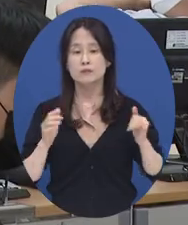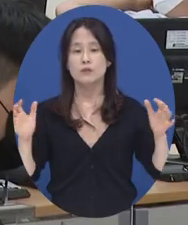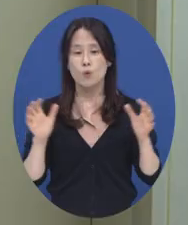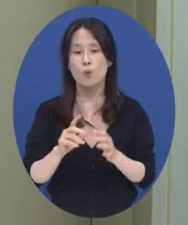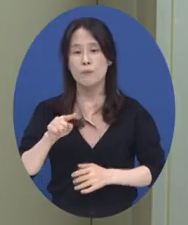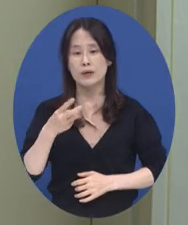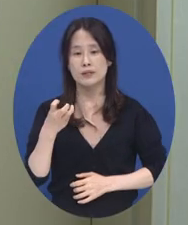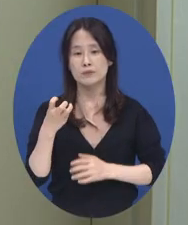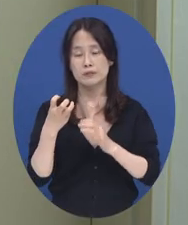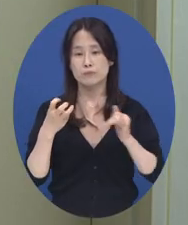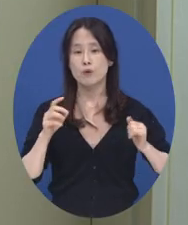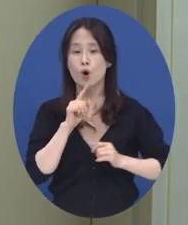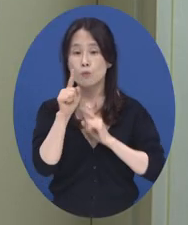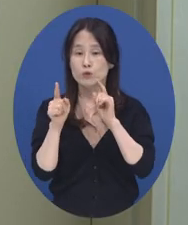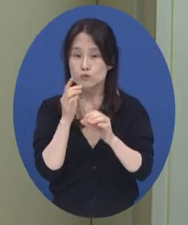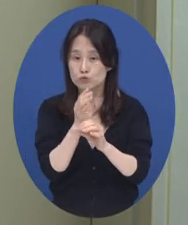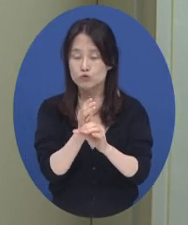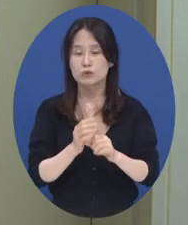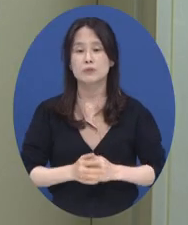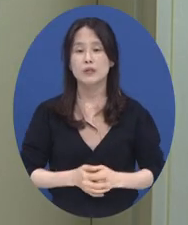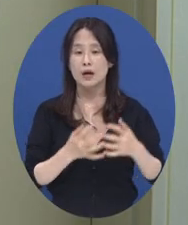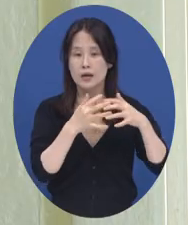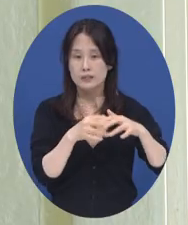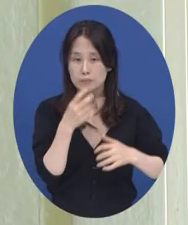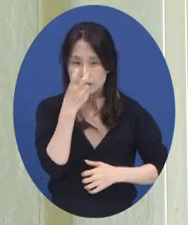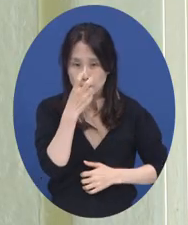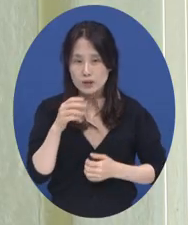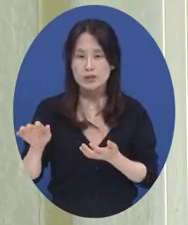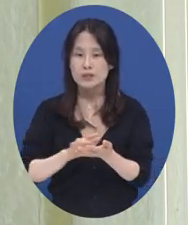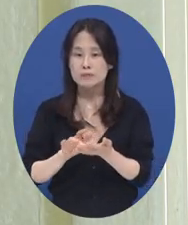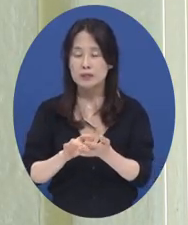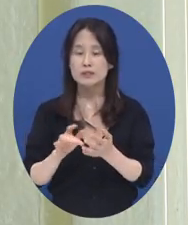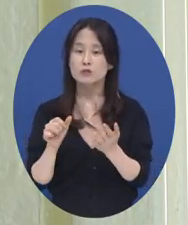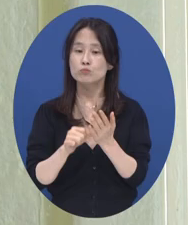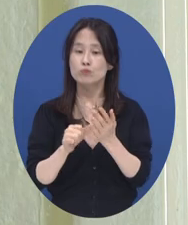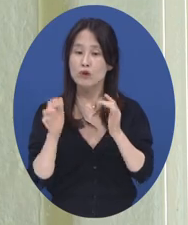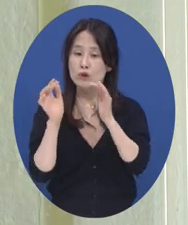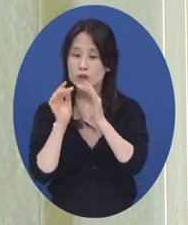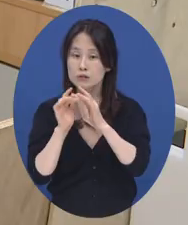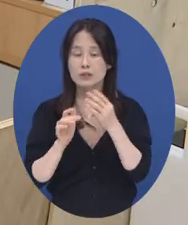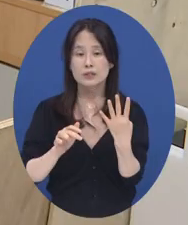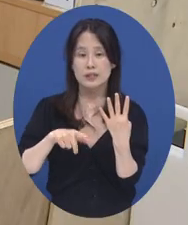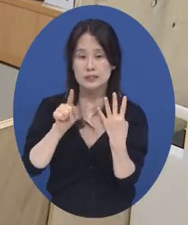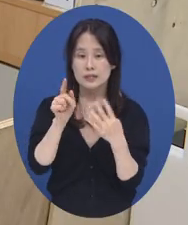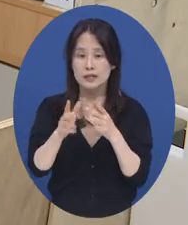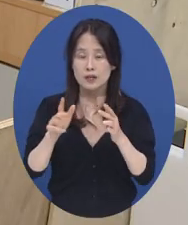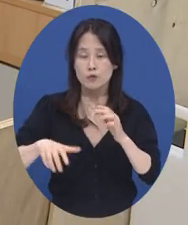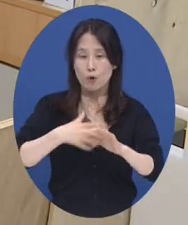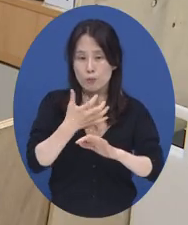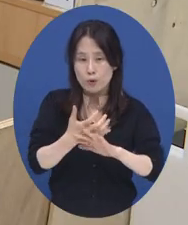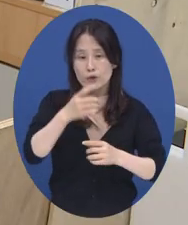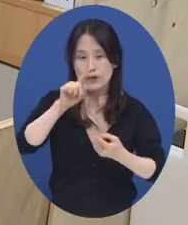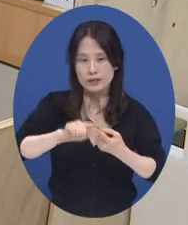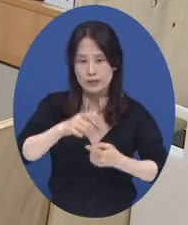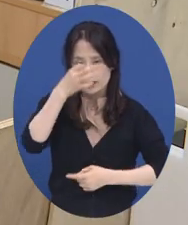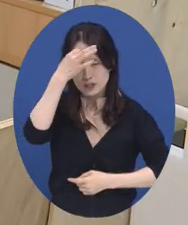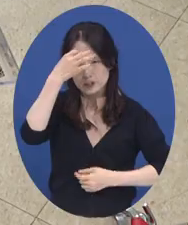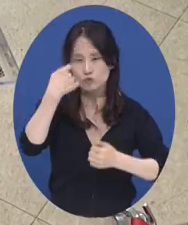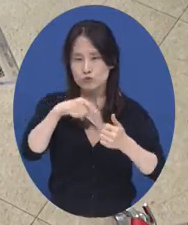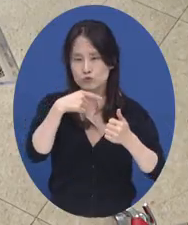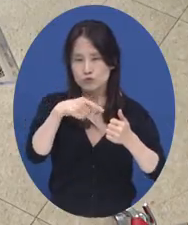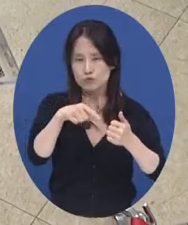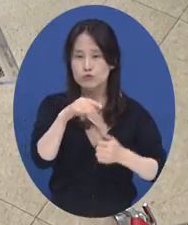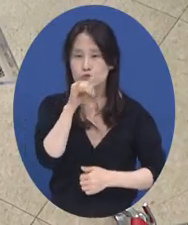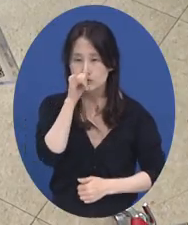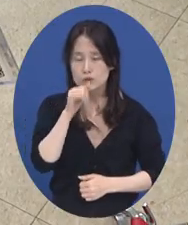모집하고 있습니다. 스마트 팩토리 장비 관리와 스마트 사물 인터넷 등 4차 산업혁명에 맞춘 기술 수업이 줄을